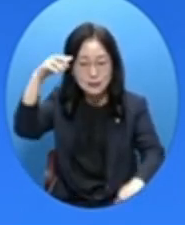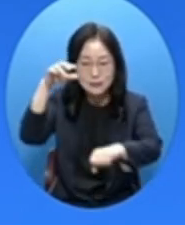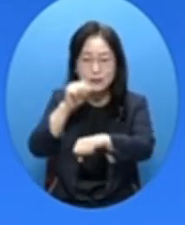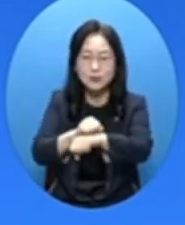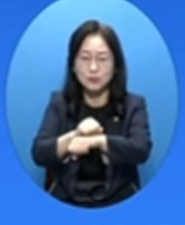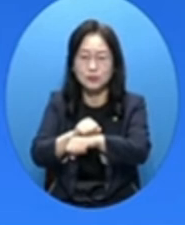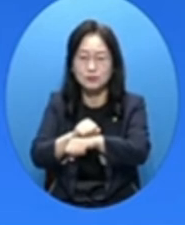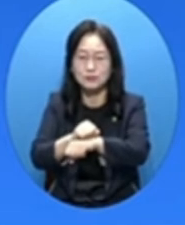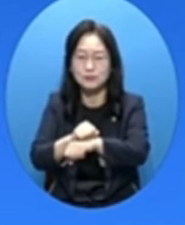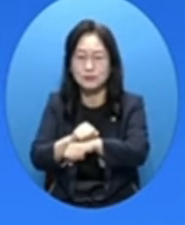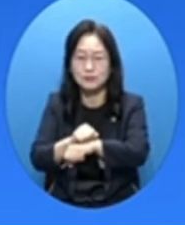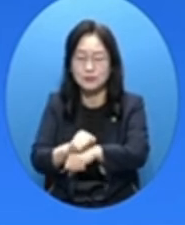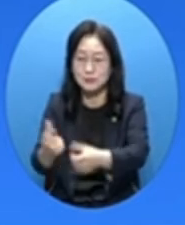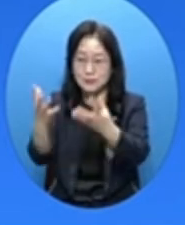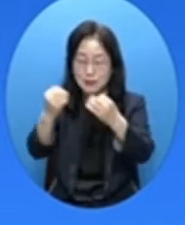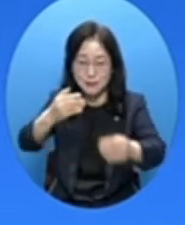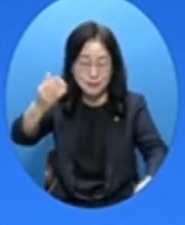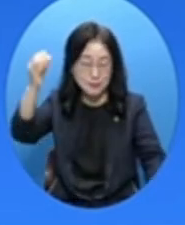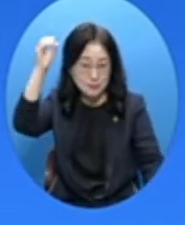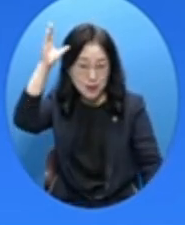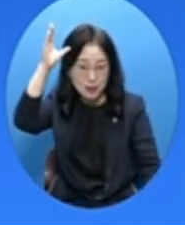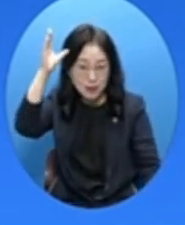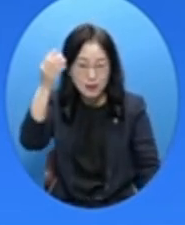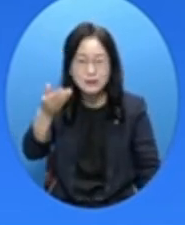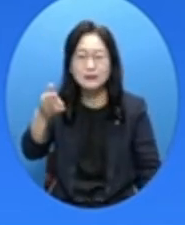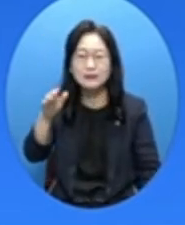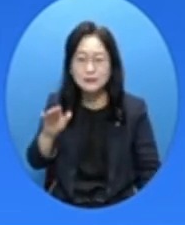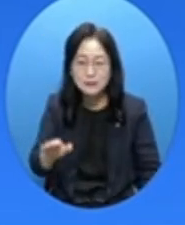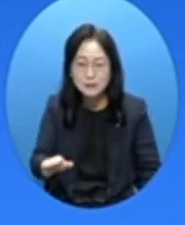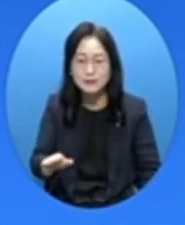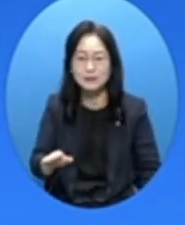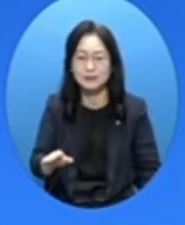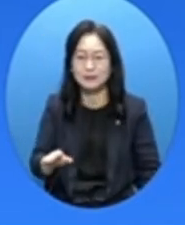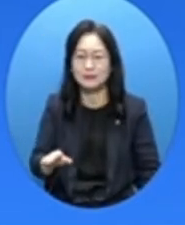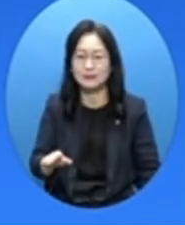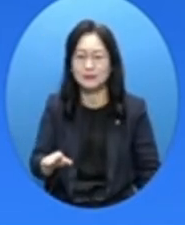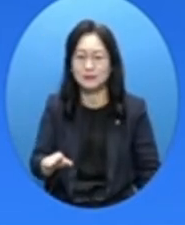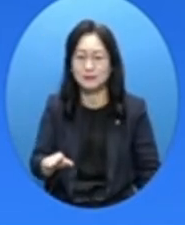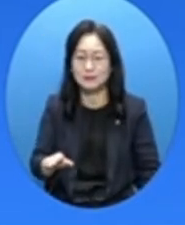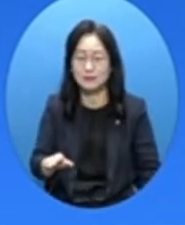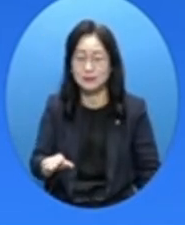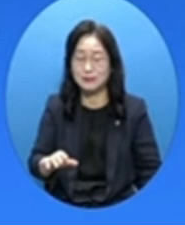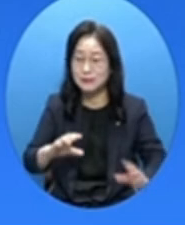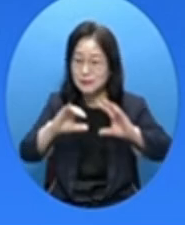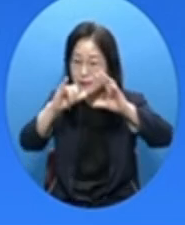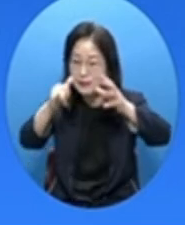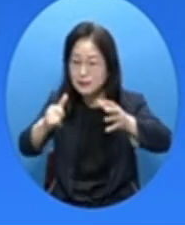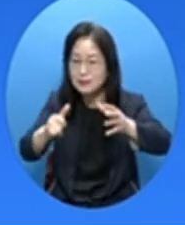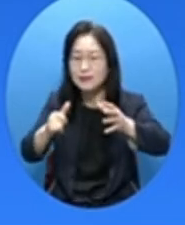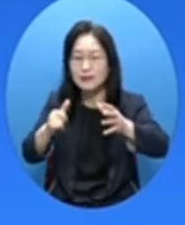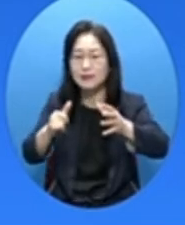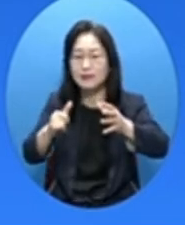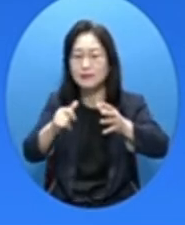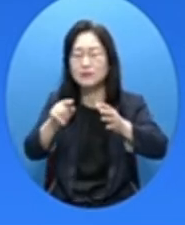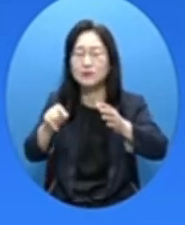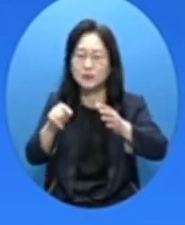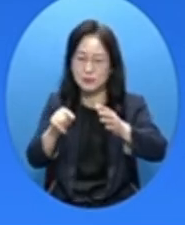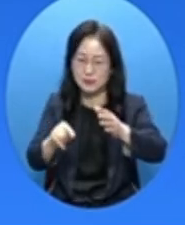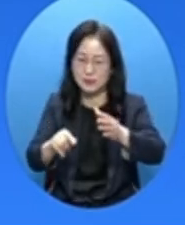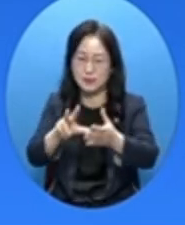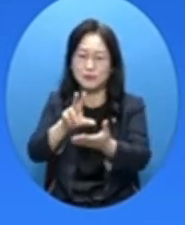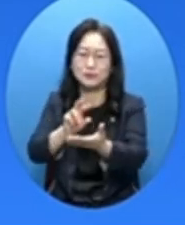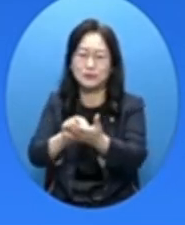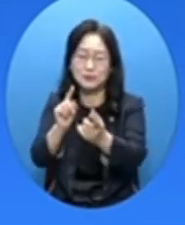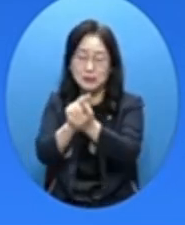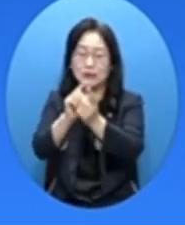지혜롭고 많은 것을 알고 있다고 할지라도 우리는 이상의 문제를 말할